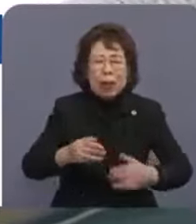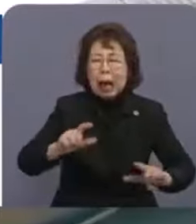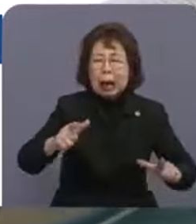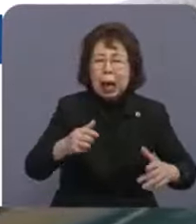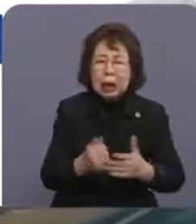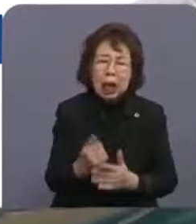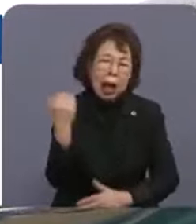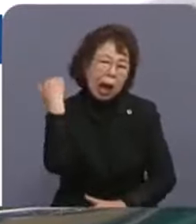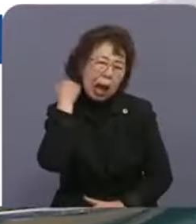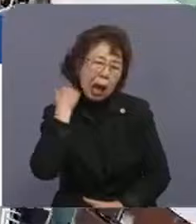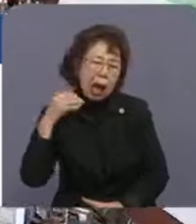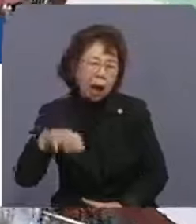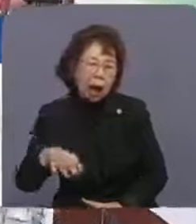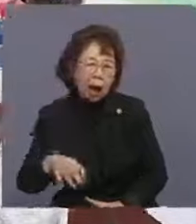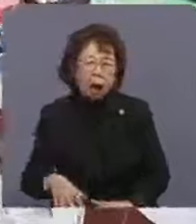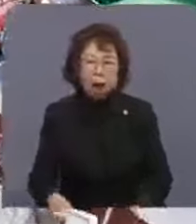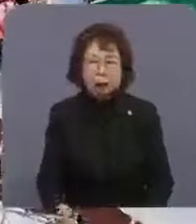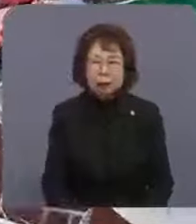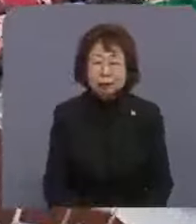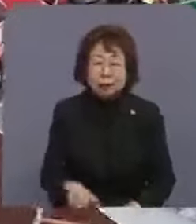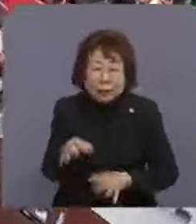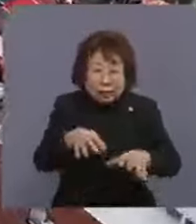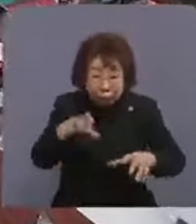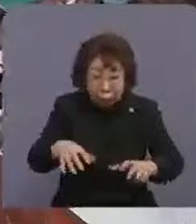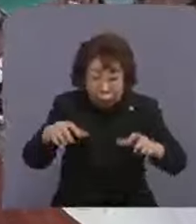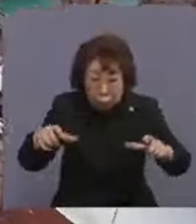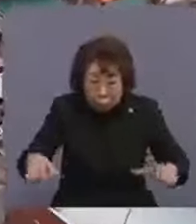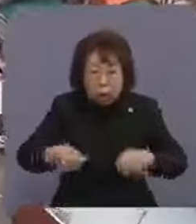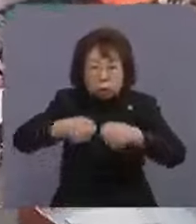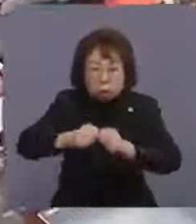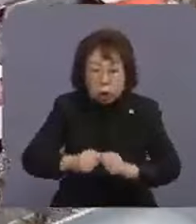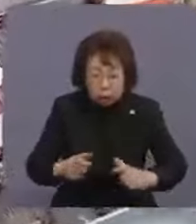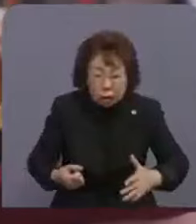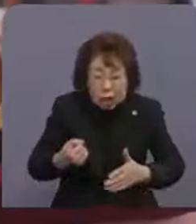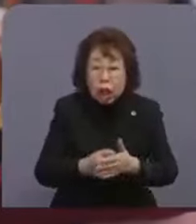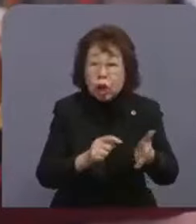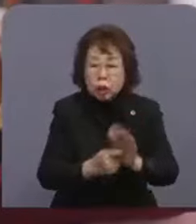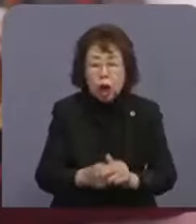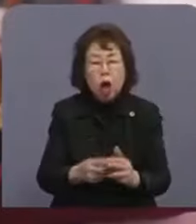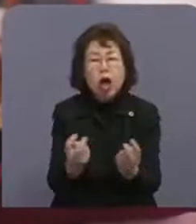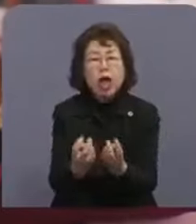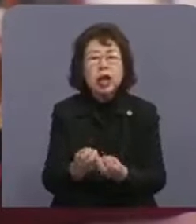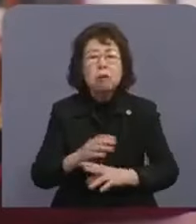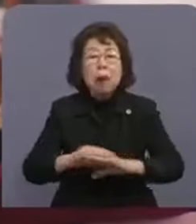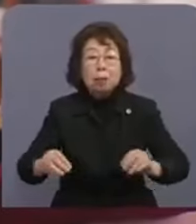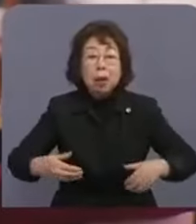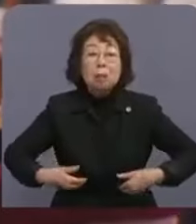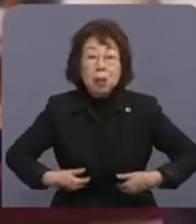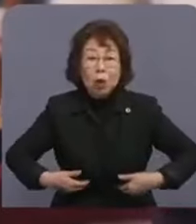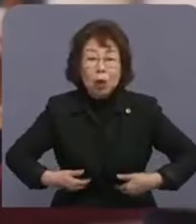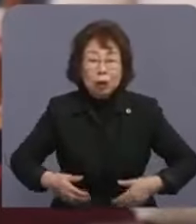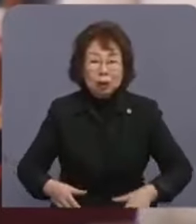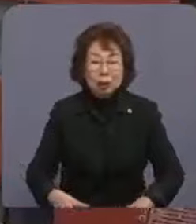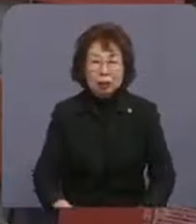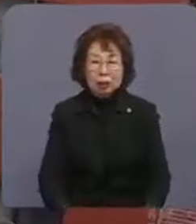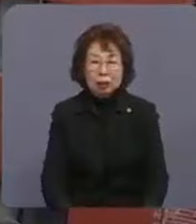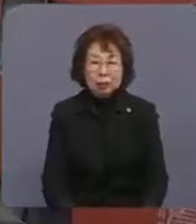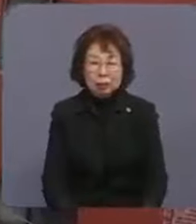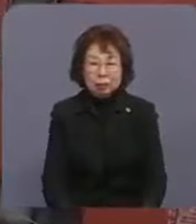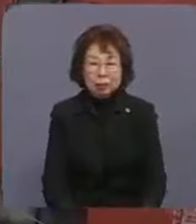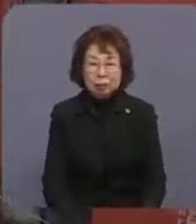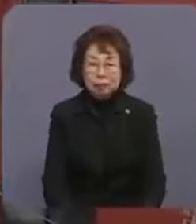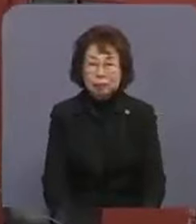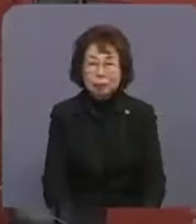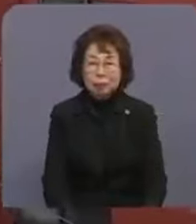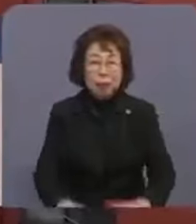그게 사각지대에 있는 거죠. 시장 범위를 보다 구체적으로 정하는 대책 마련이 필요하다는 지적이 나옵니다. 피해가